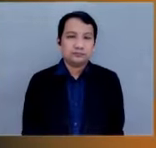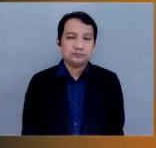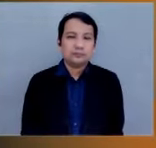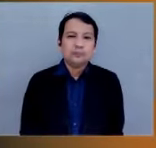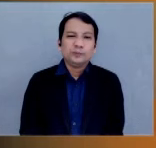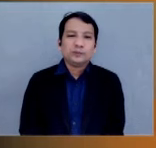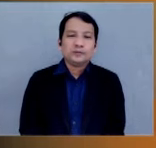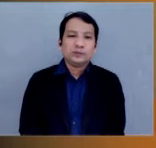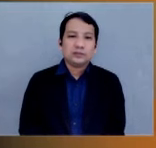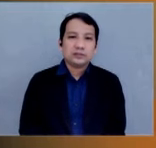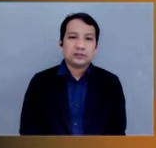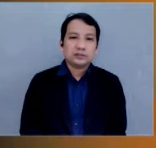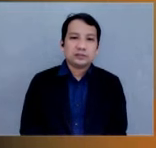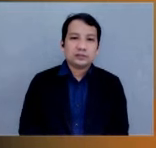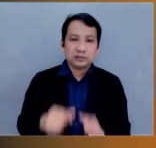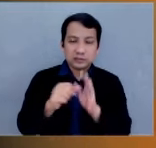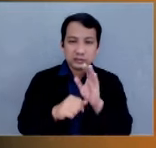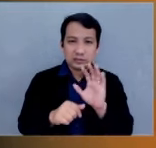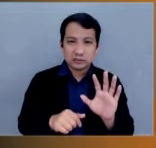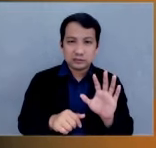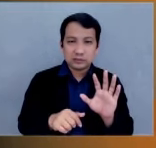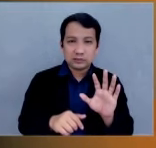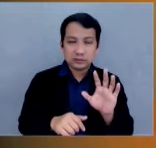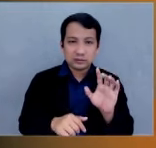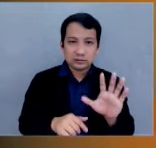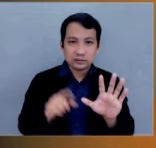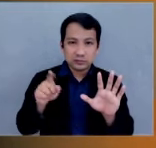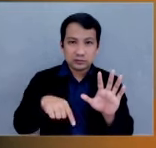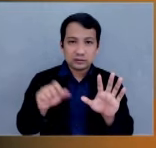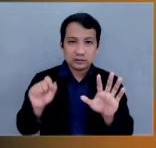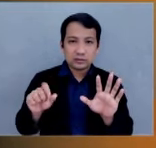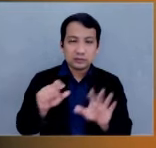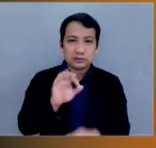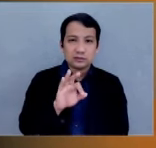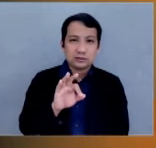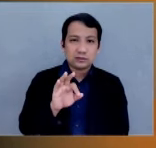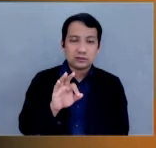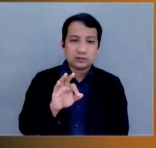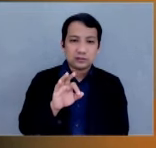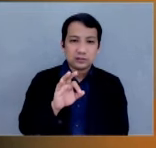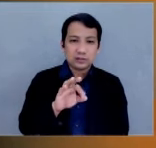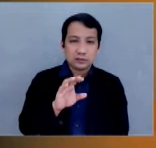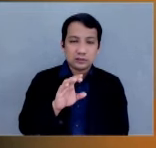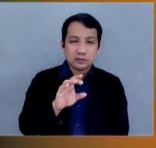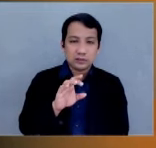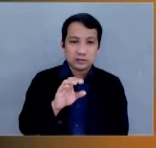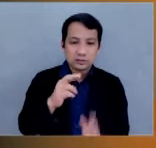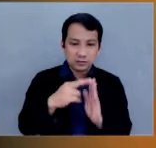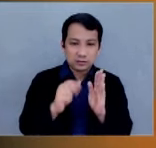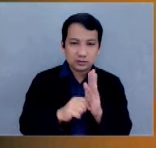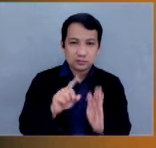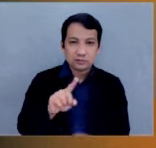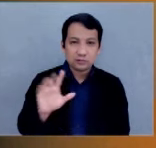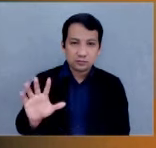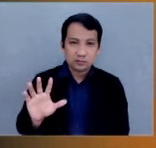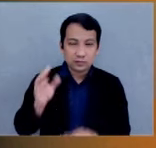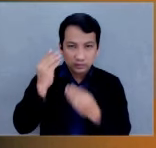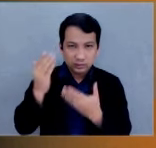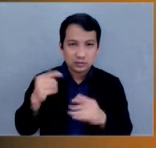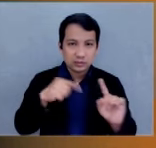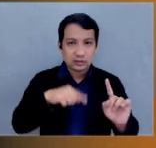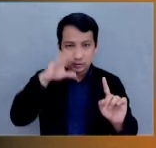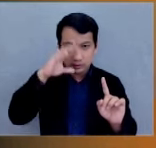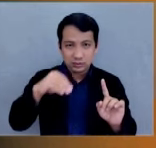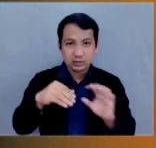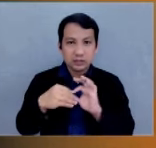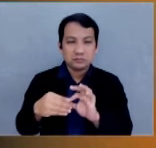sa Section 5 and 11 ng RA 915. Doon may karapatang manahimik. Hindi na nakapalag ang lalaking yan